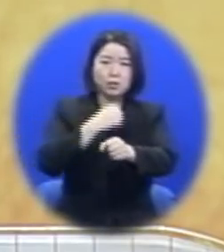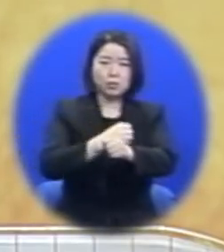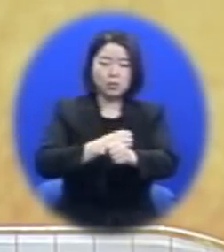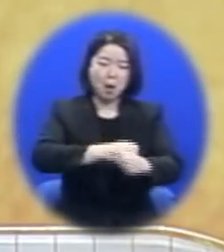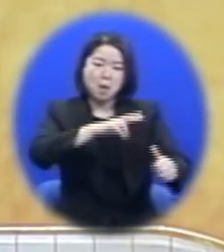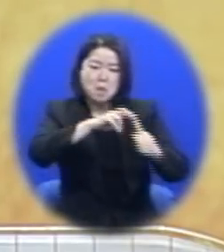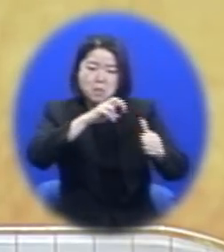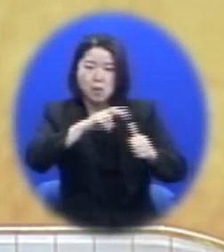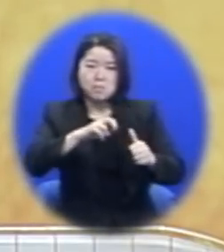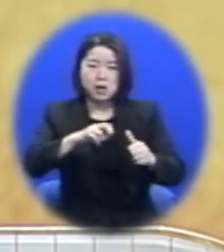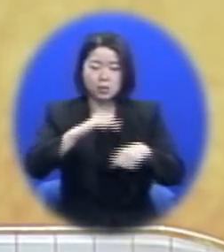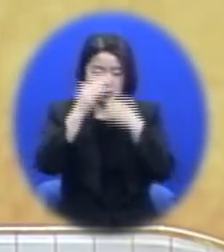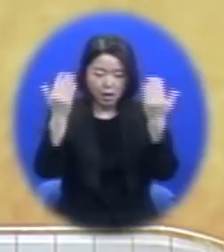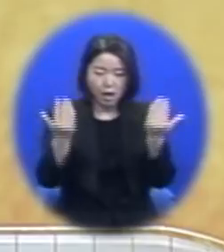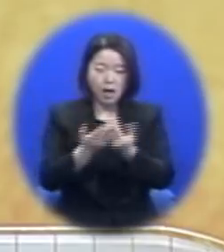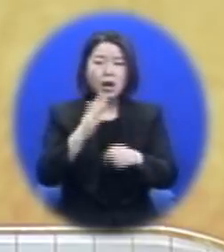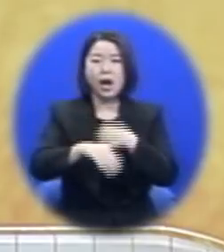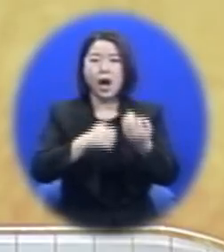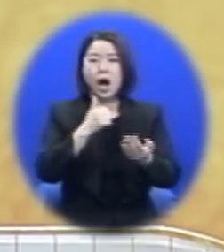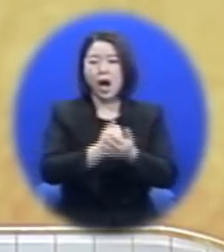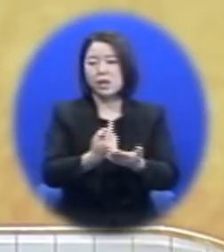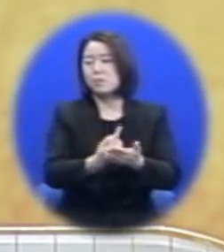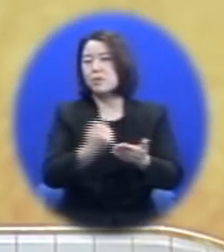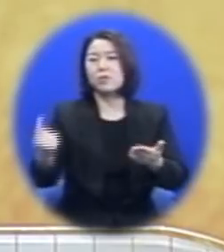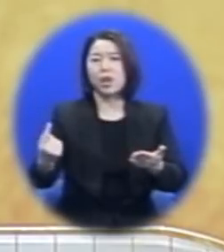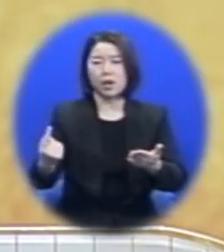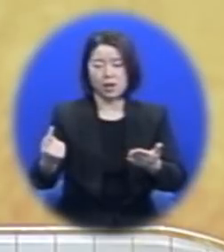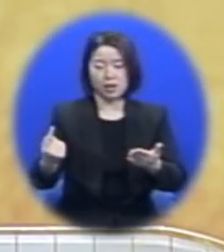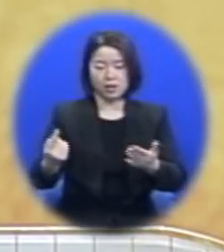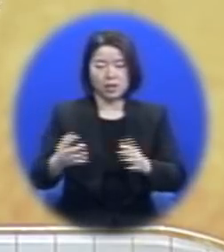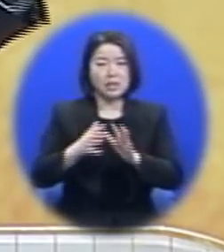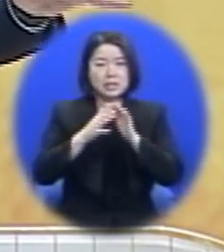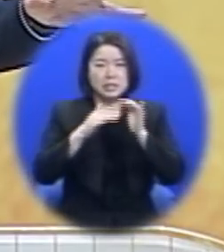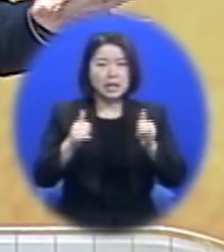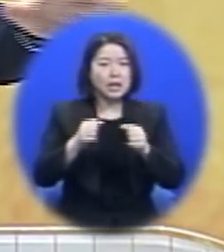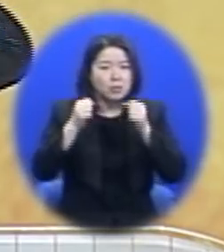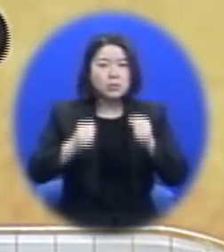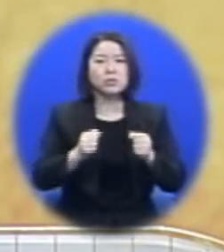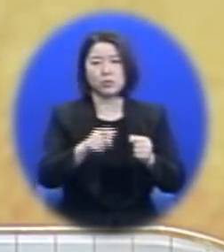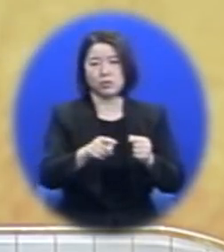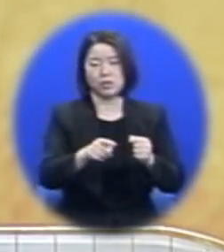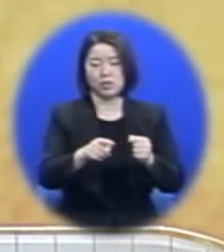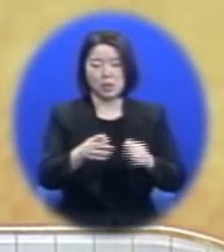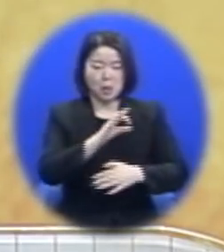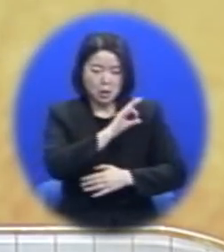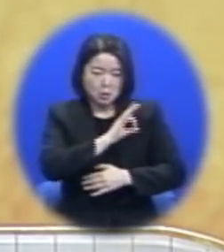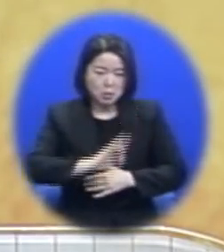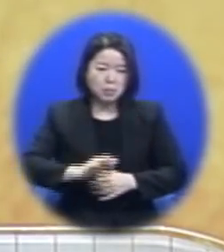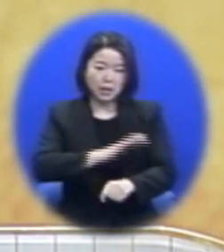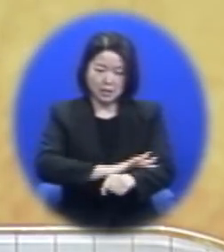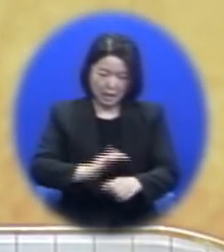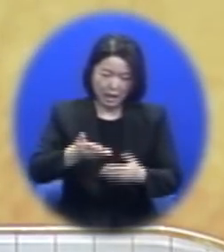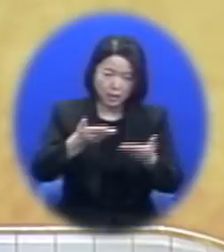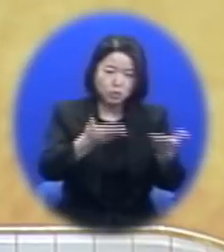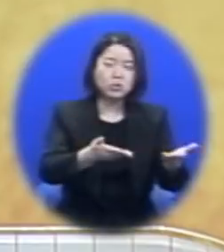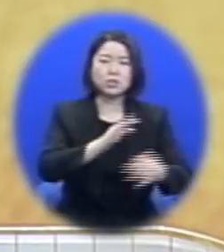원망하고 다 하나님 떠납니다. 사람은 그런 존재예요. 욥에게 잘해주시니까 욥이 하나님께 늘